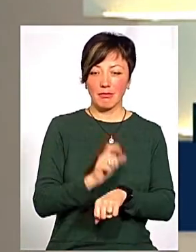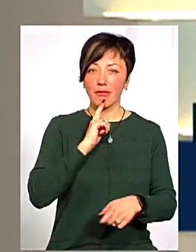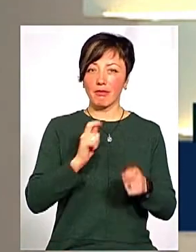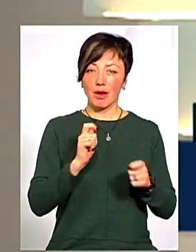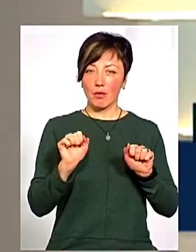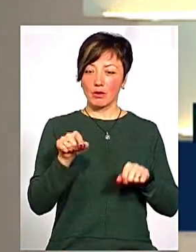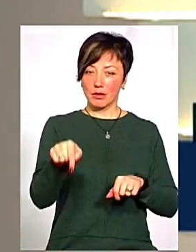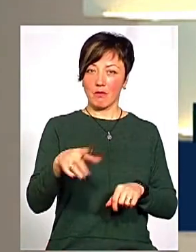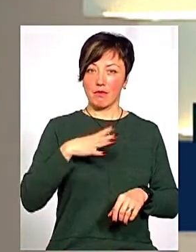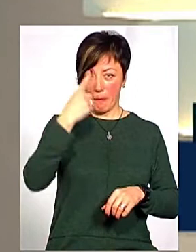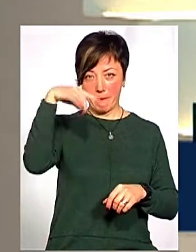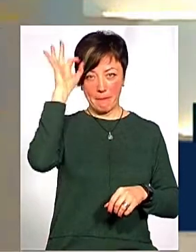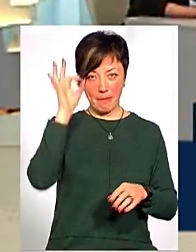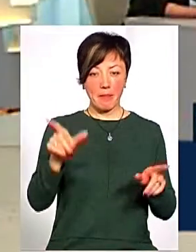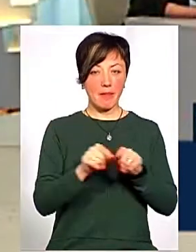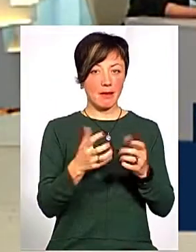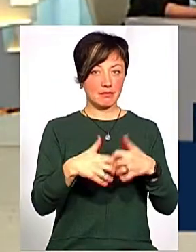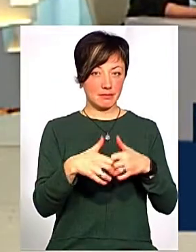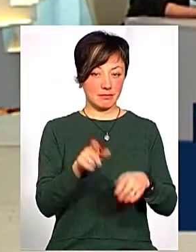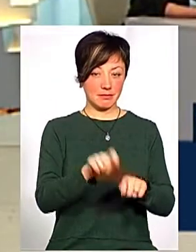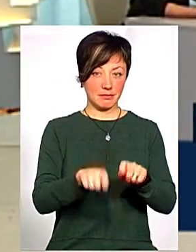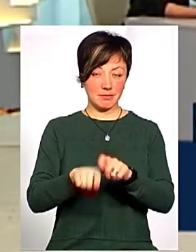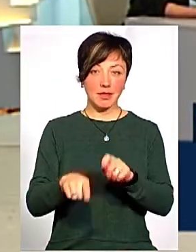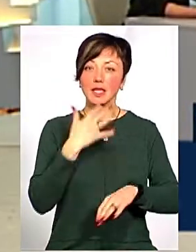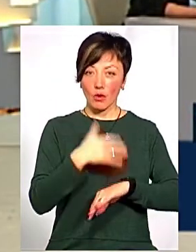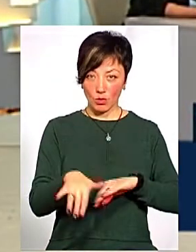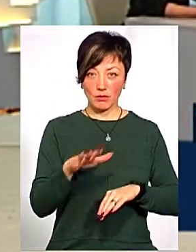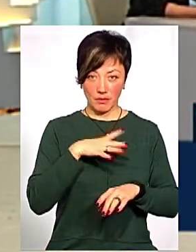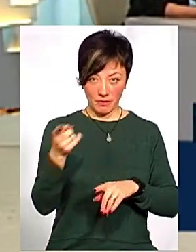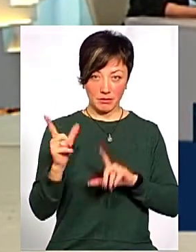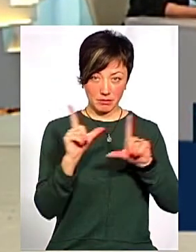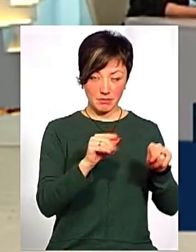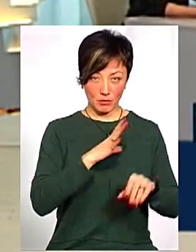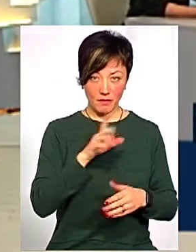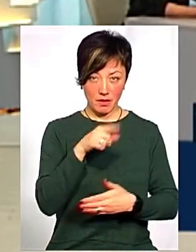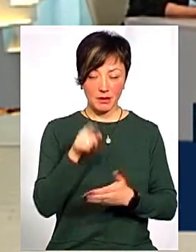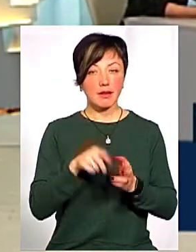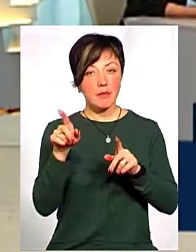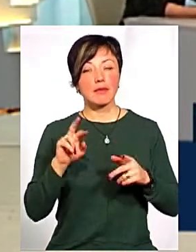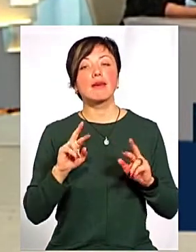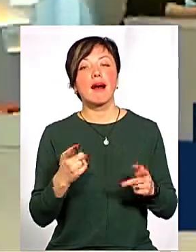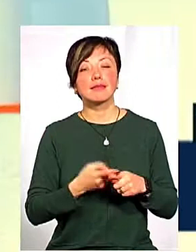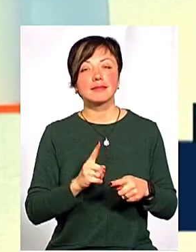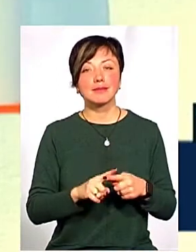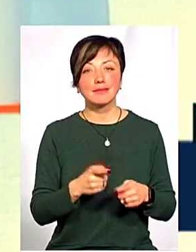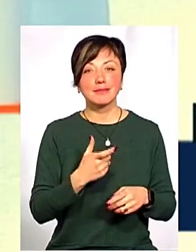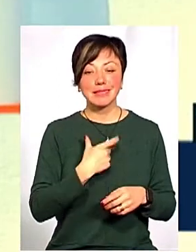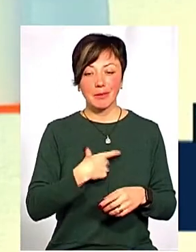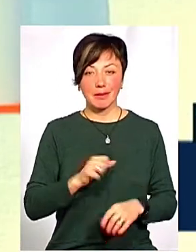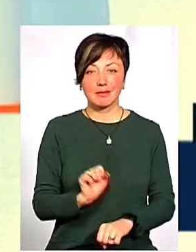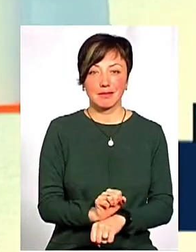те, що може стояти поліцейський із трукамом. От за кордоном буваєте, там... Якість цим? Да. Як себе